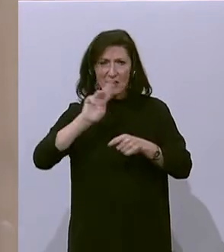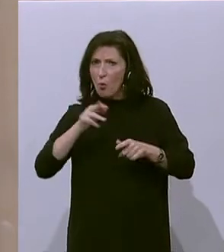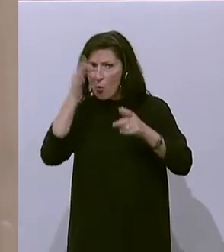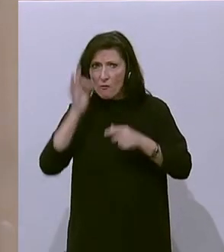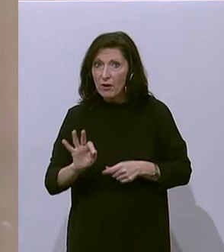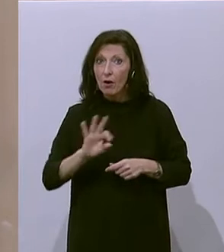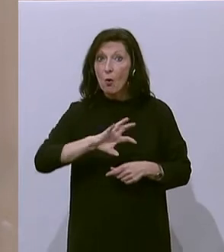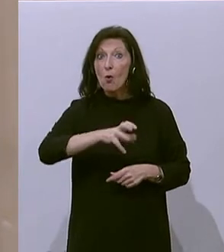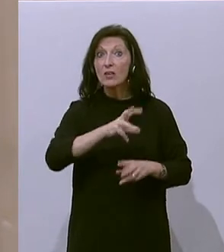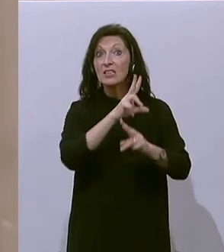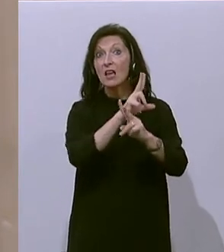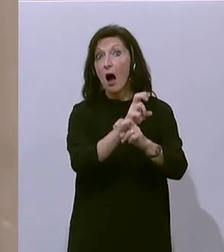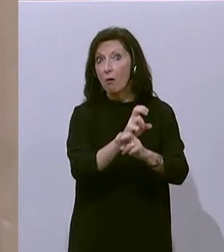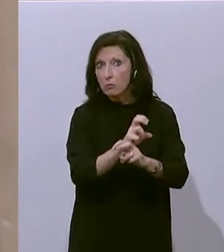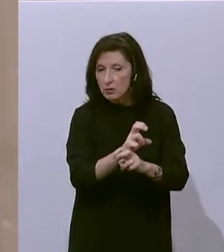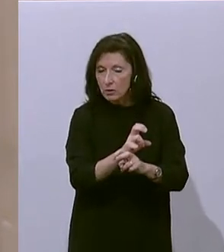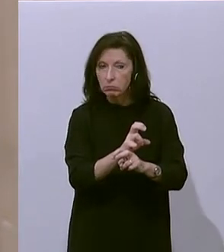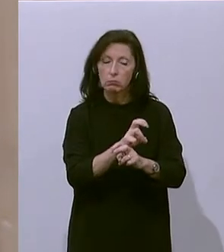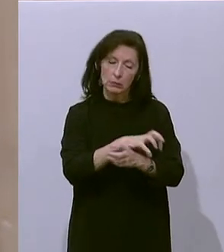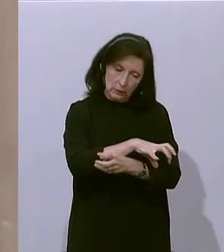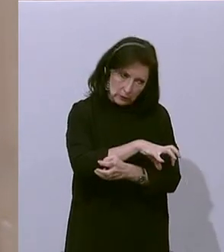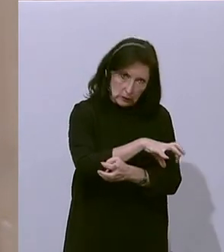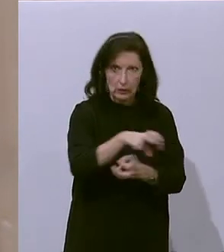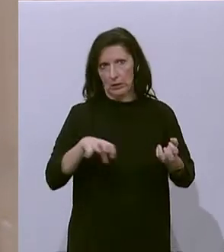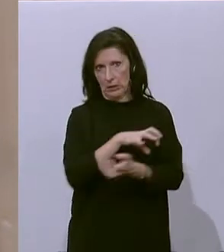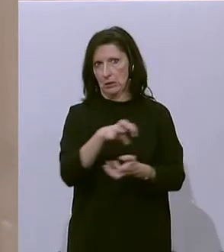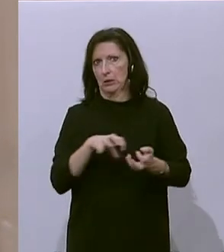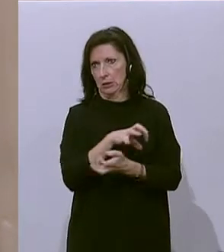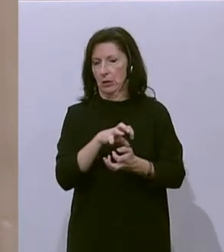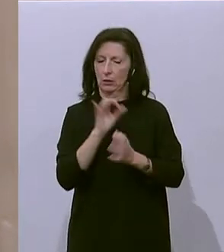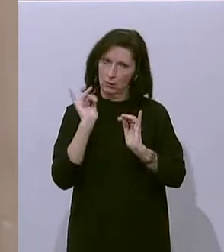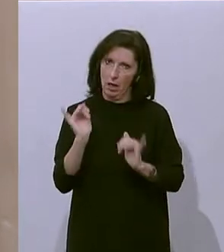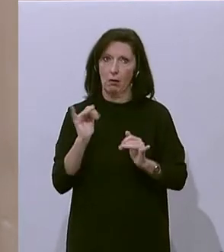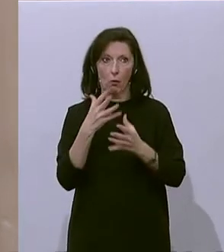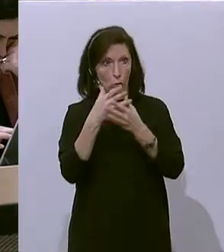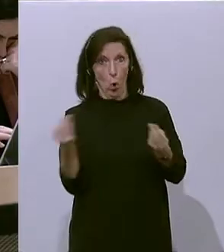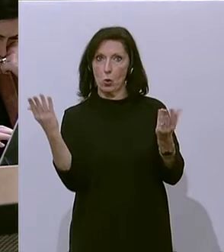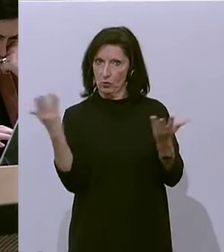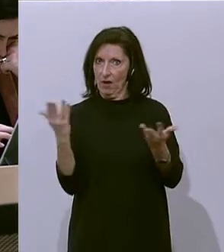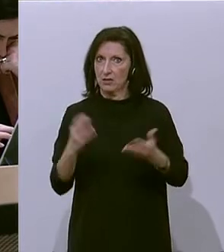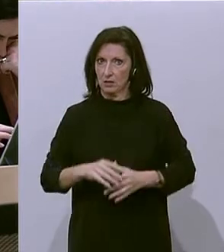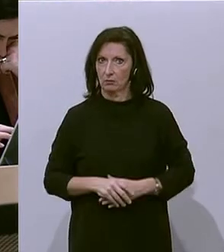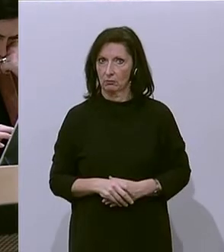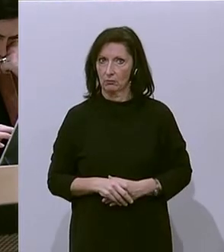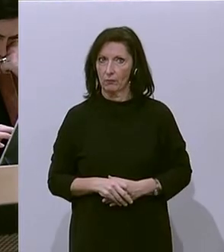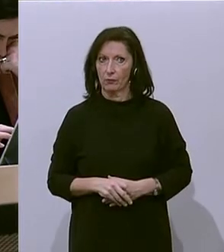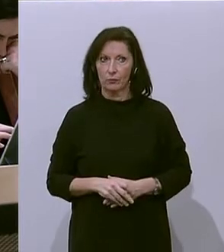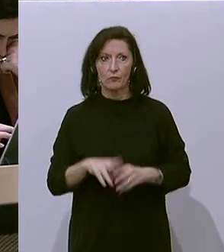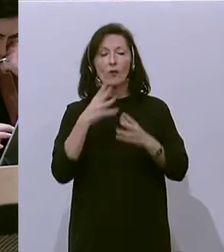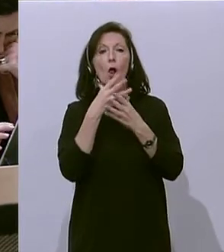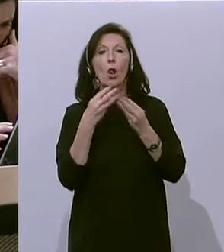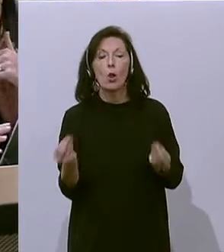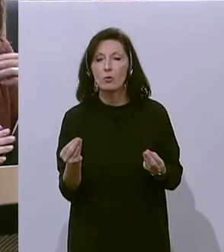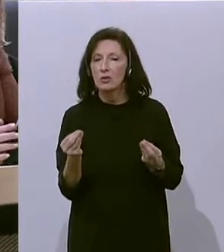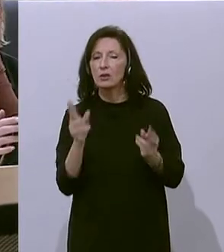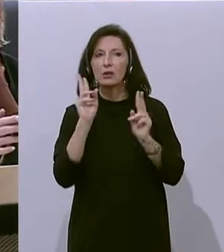in einer wahrlichen Krisensituation, sehr geehrte Damen und Herren. Was ist die Lösung? Die Lösung kann nur